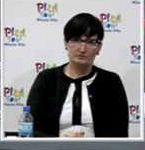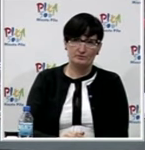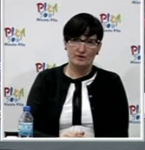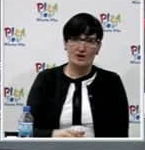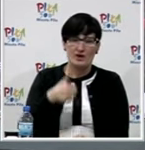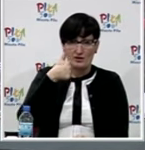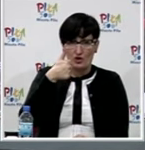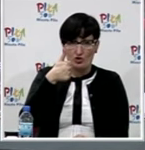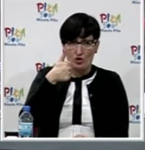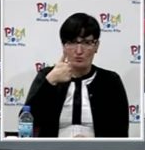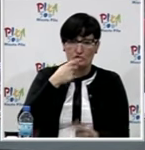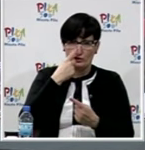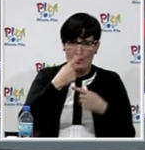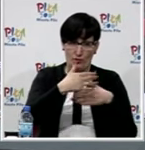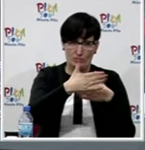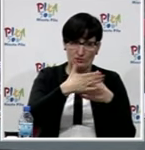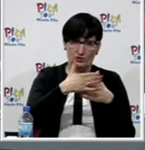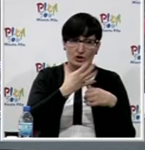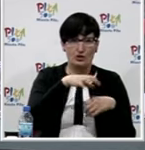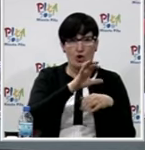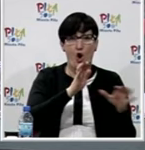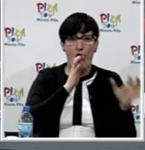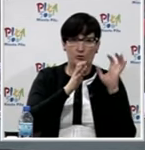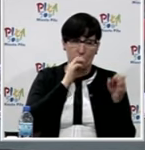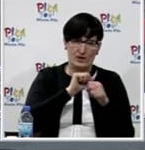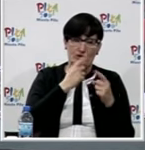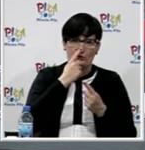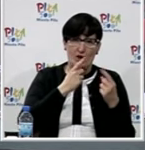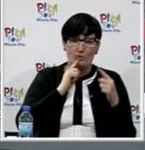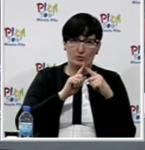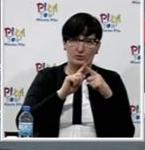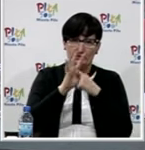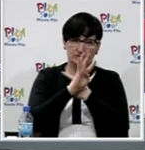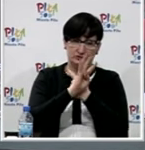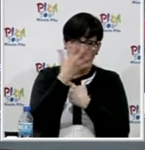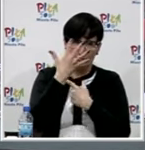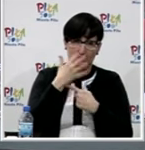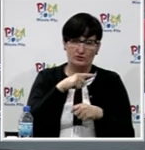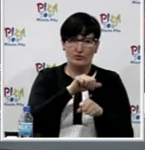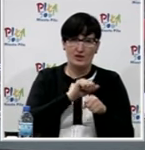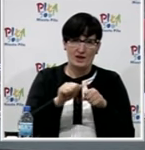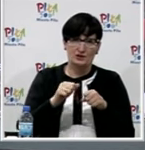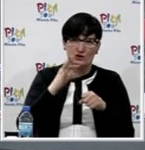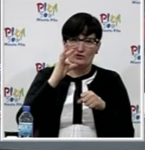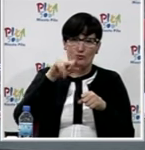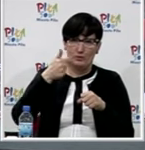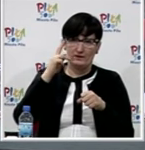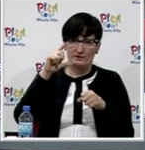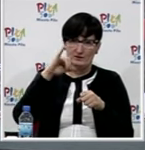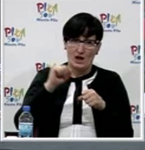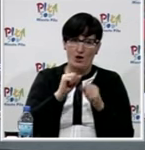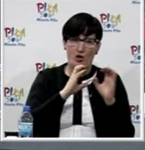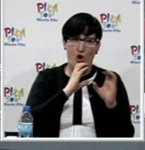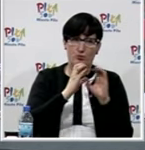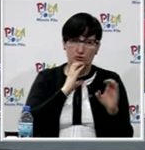która jest przewidziana pod komunikację, to jest właśnie działka 95. Ona ma funkcję komunikacyjną, natomiast biorąc